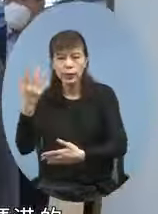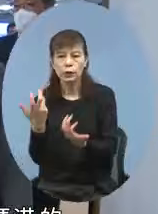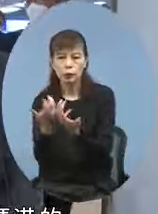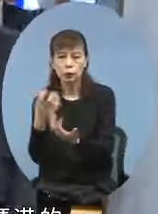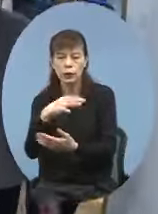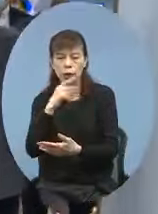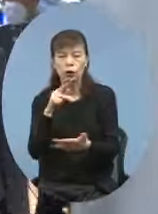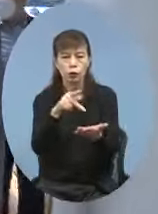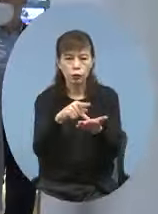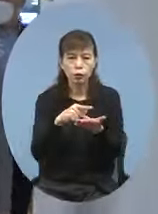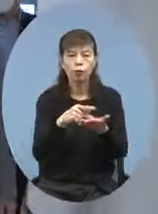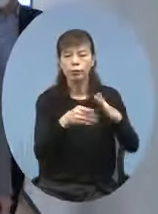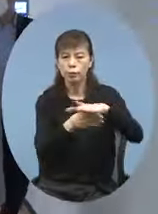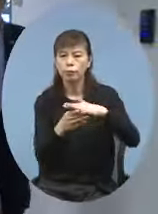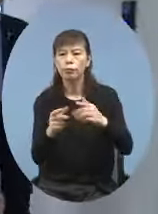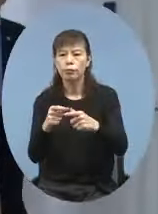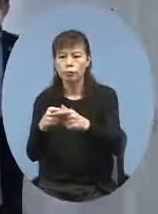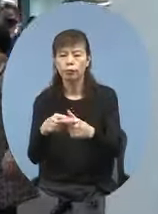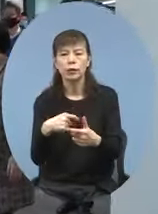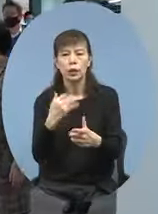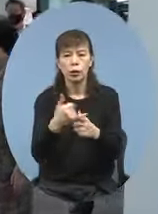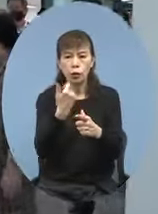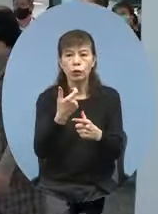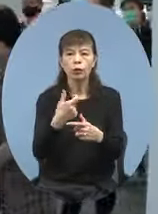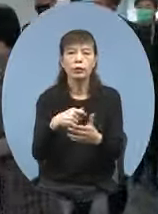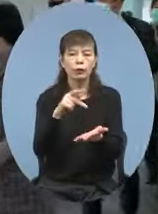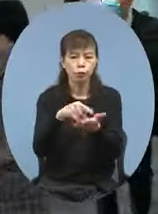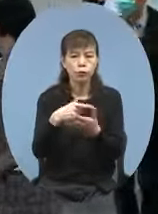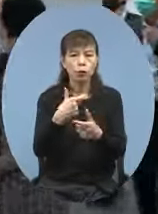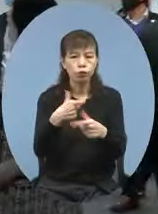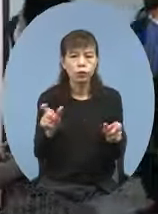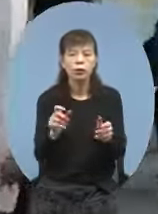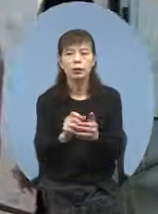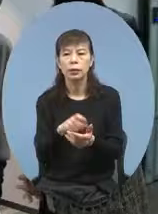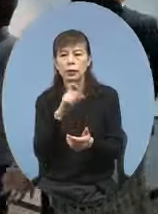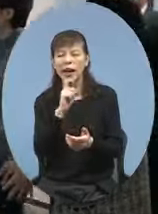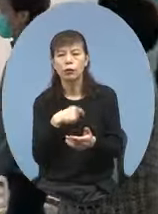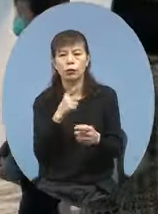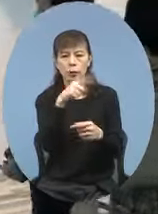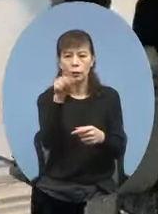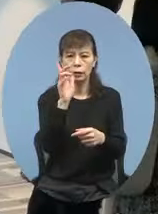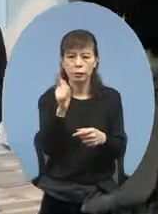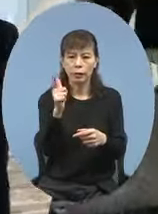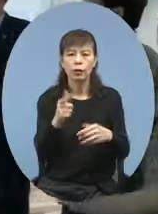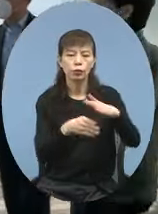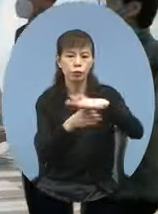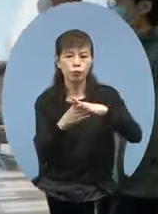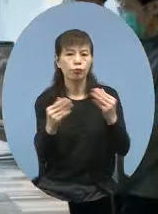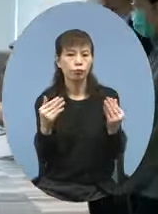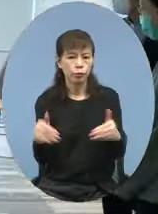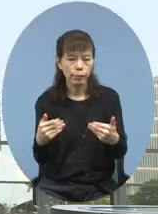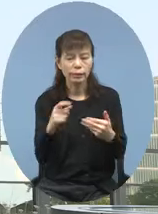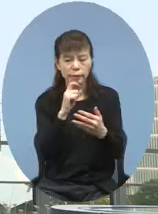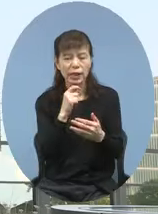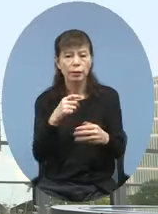數碼港的租戶和初創企業寬免6個月租金，預計有1800個租戶受惠。他希望